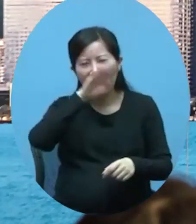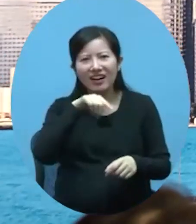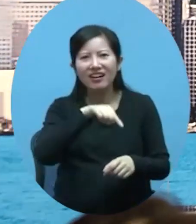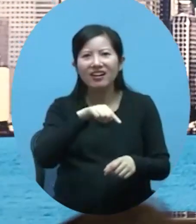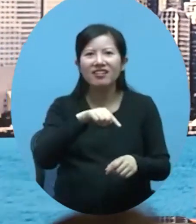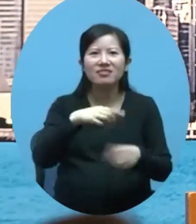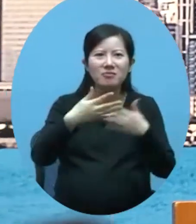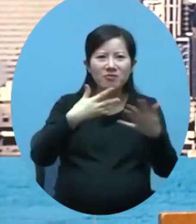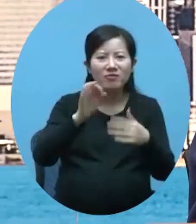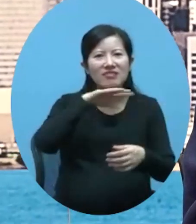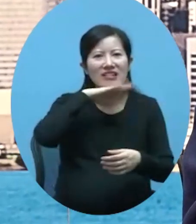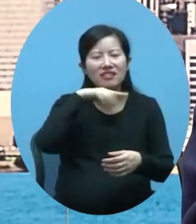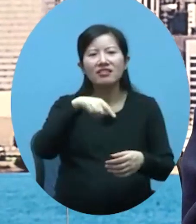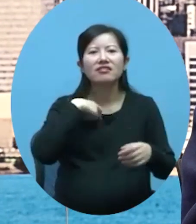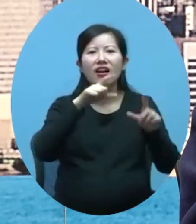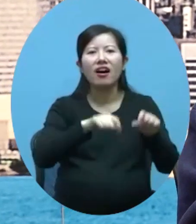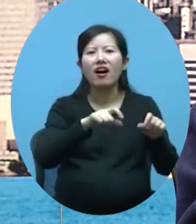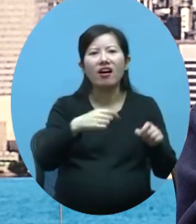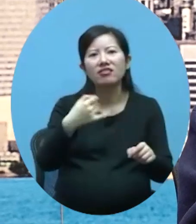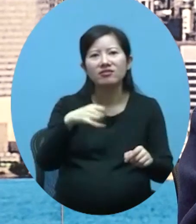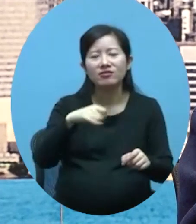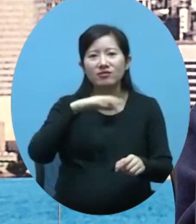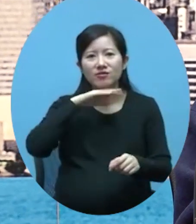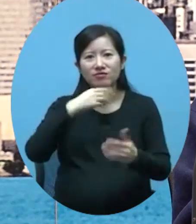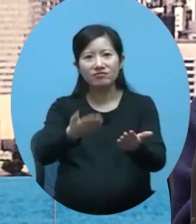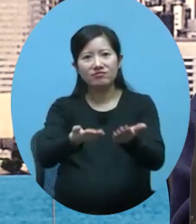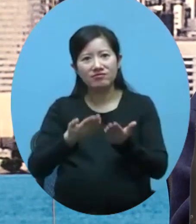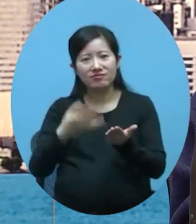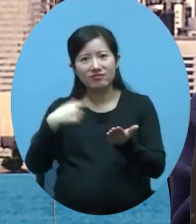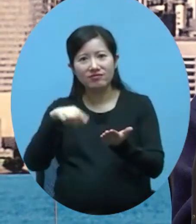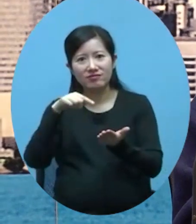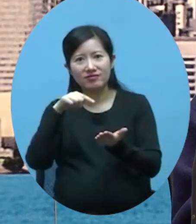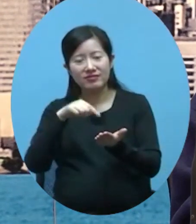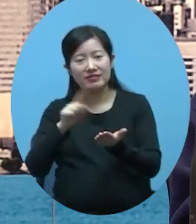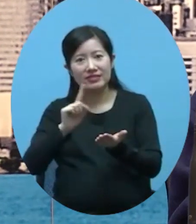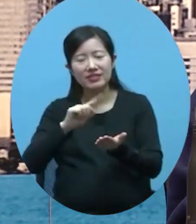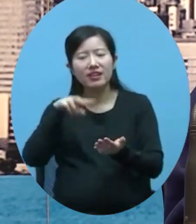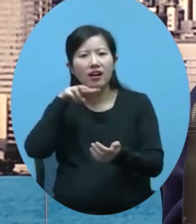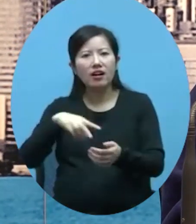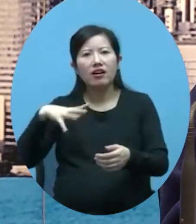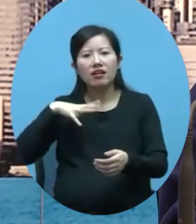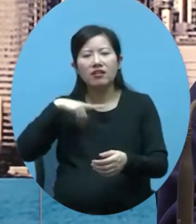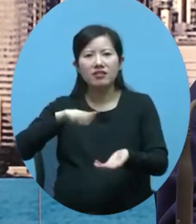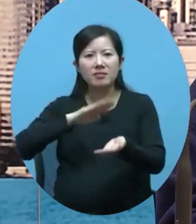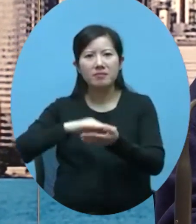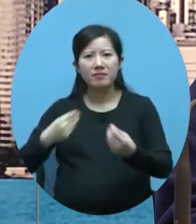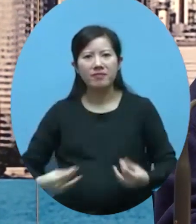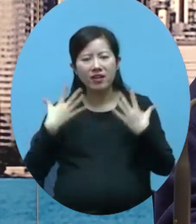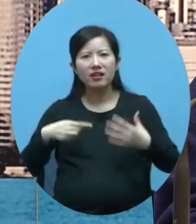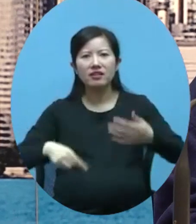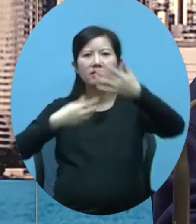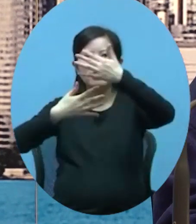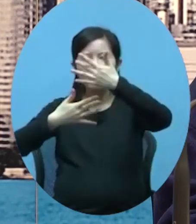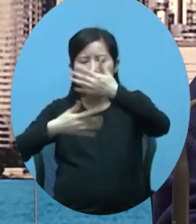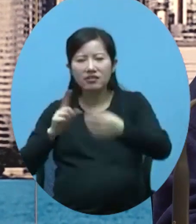他是不是真的會拿到是陽性的一個病人都會看他發病的時間第幾天開始拿